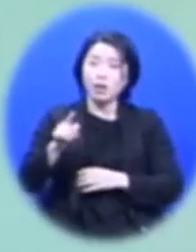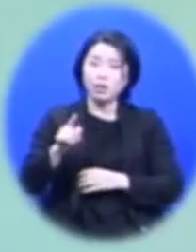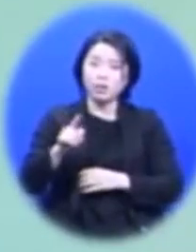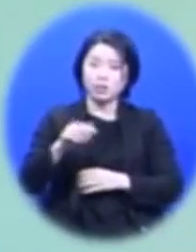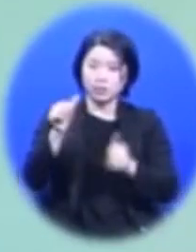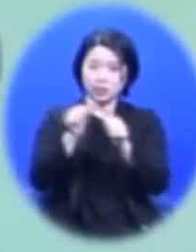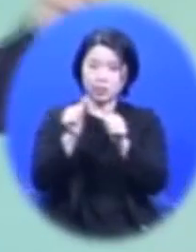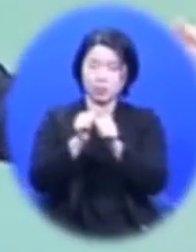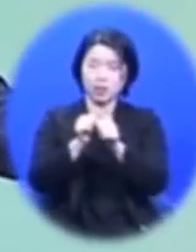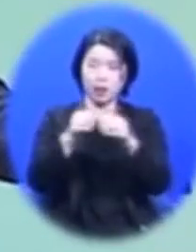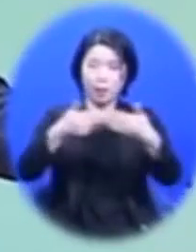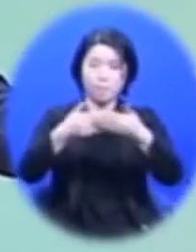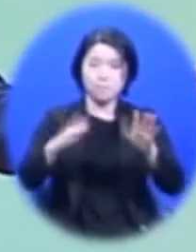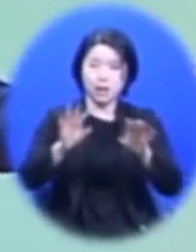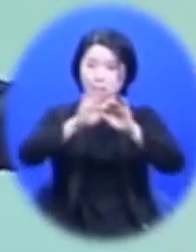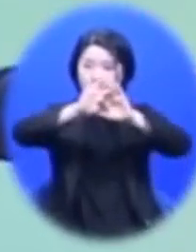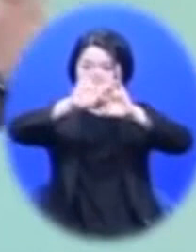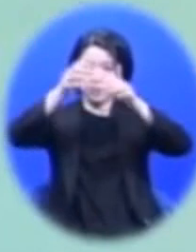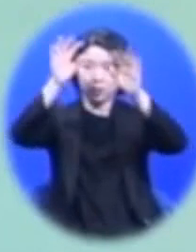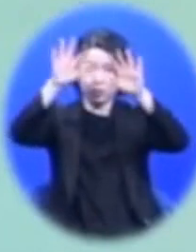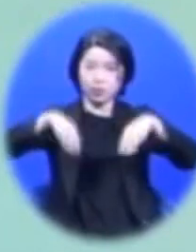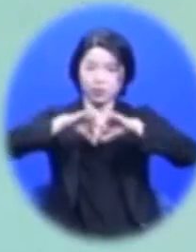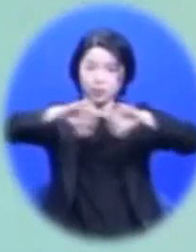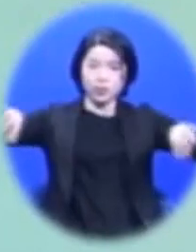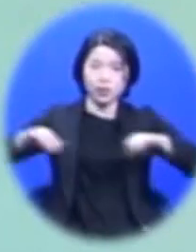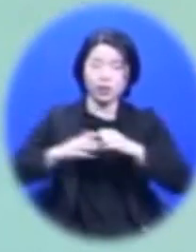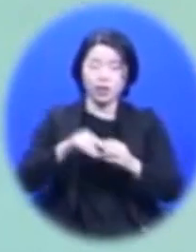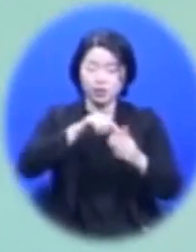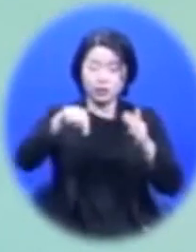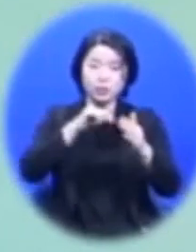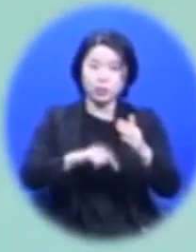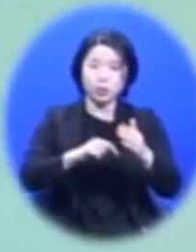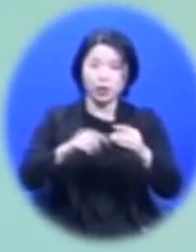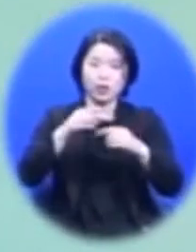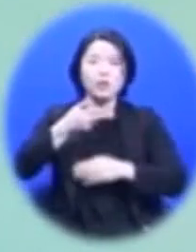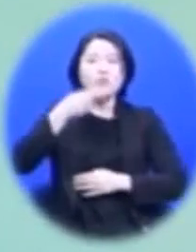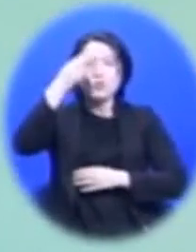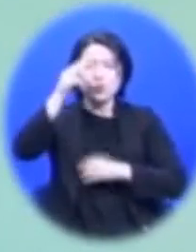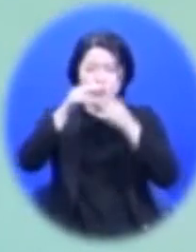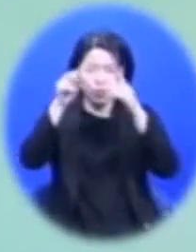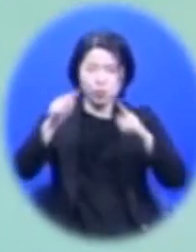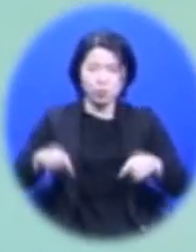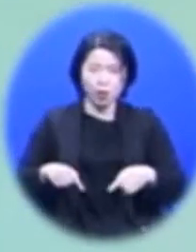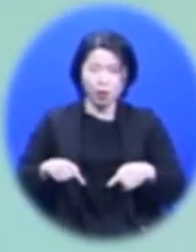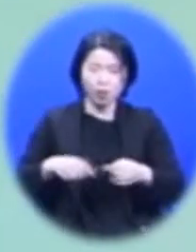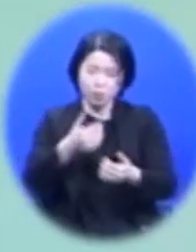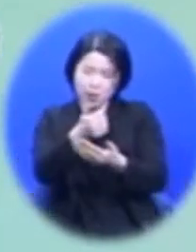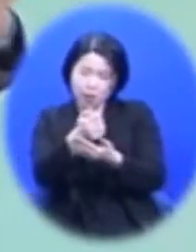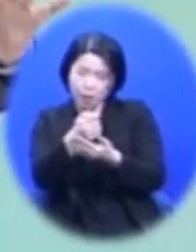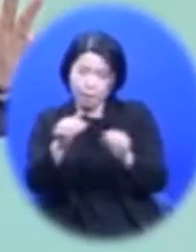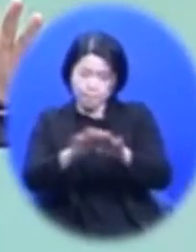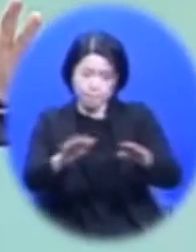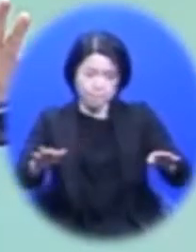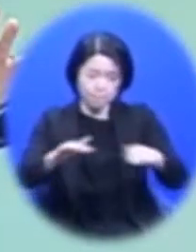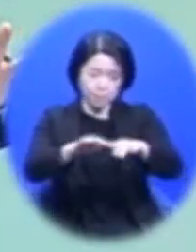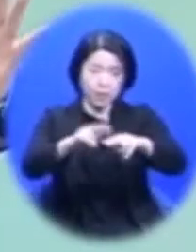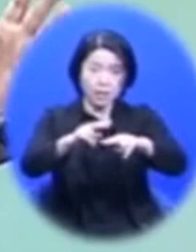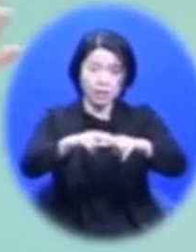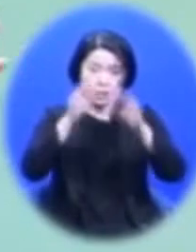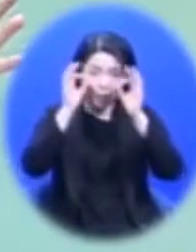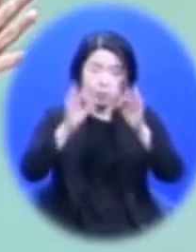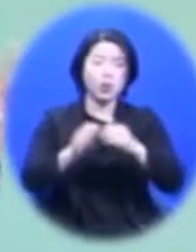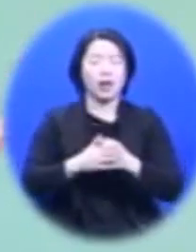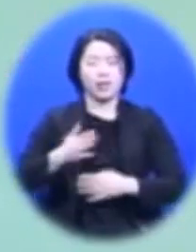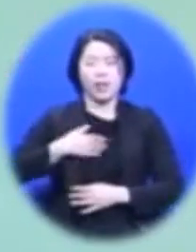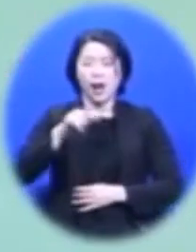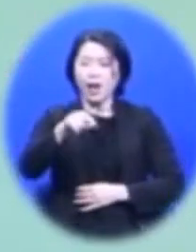있는 커튼을 확 제꼈습니다. 그랬더니 그 속에 술병들과 도박판이 이렇게 보여요. 내가